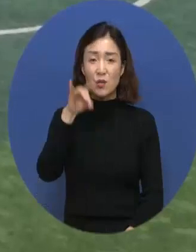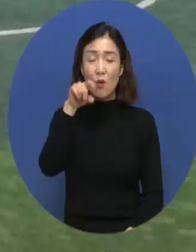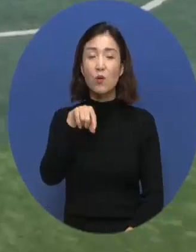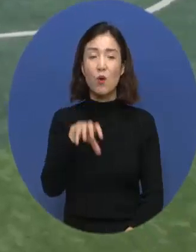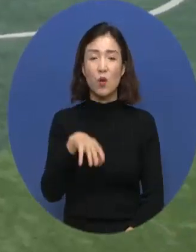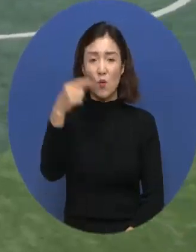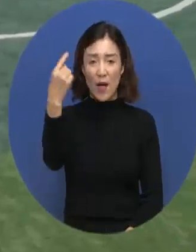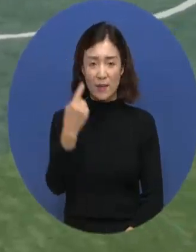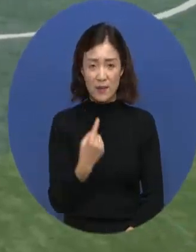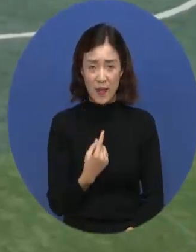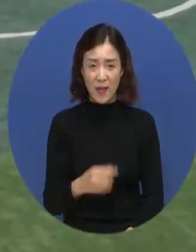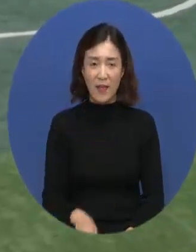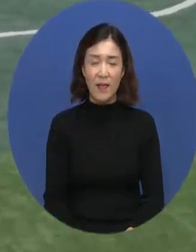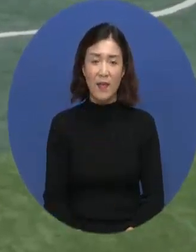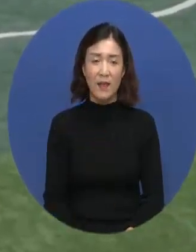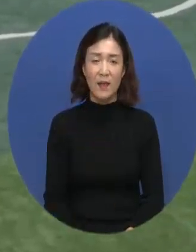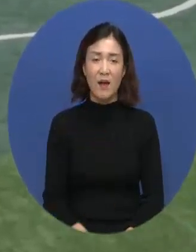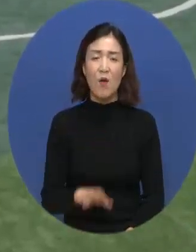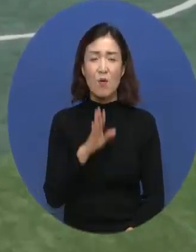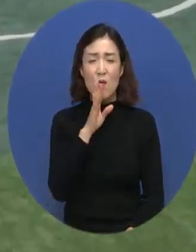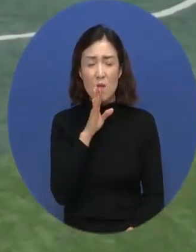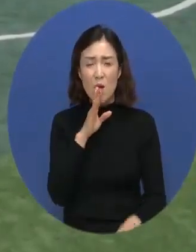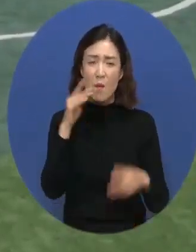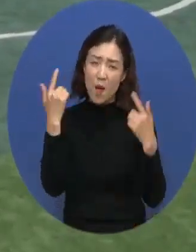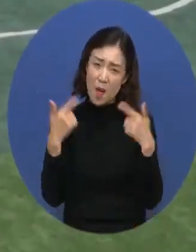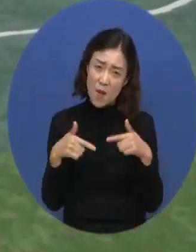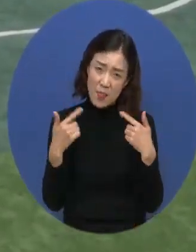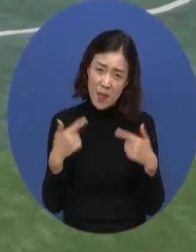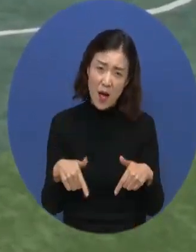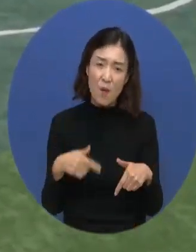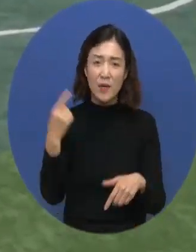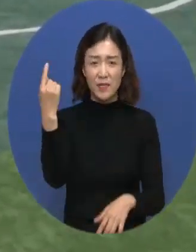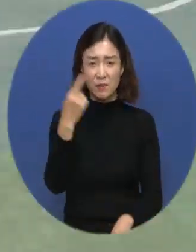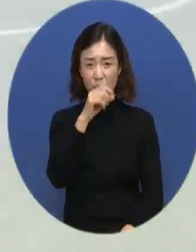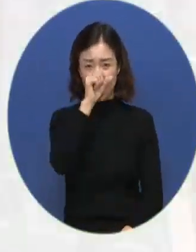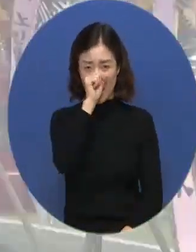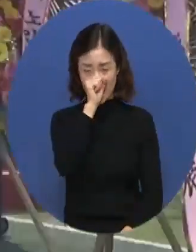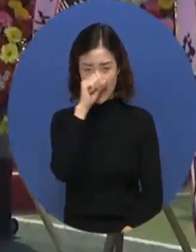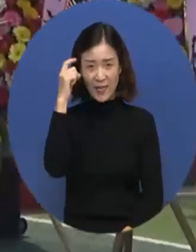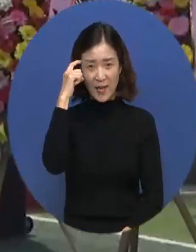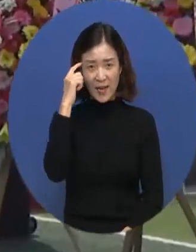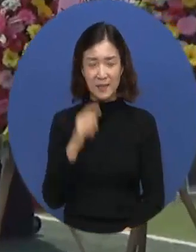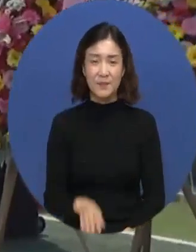처음으로 여기 왔는데 정말 해마다 여기 왔으면 좋겠다는 생각이 들어요.